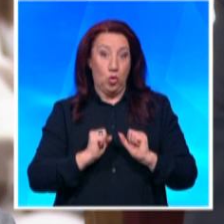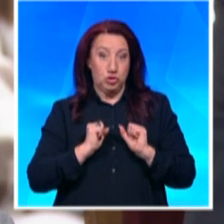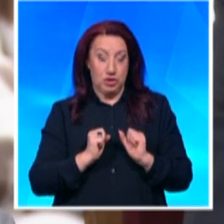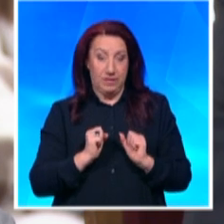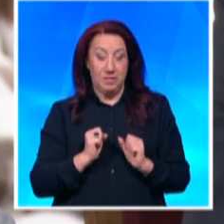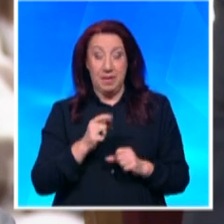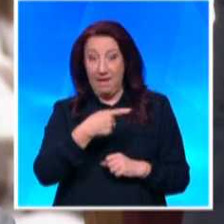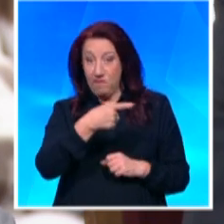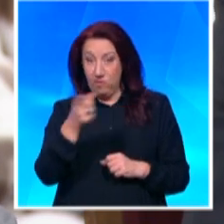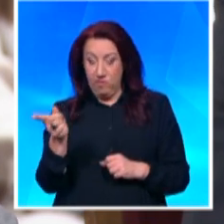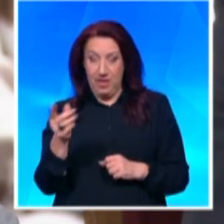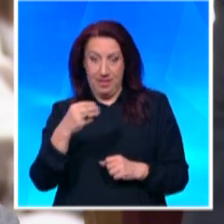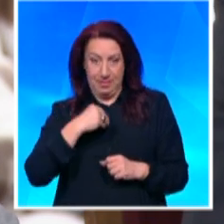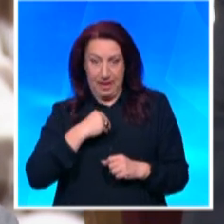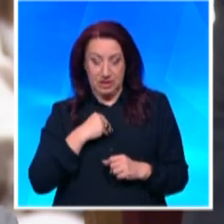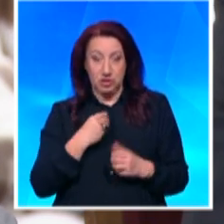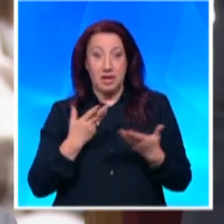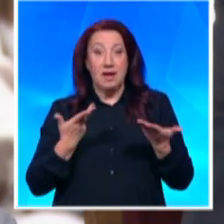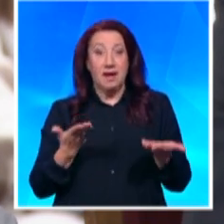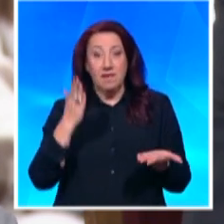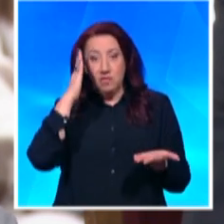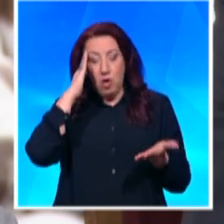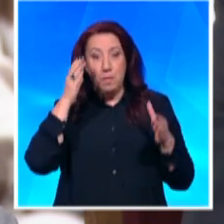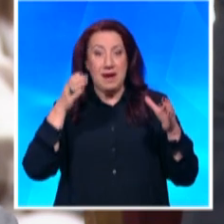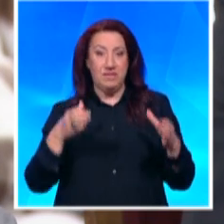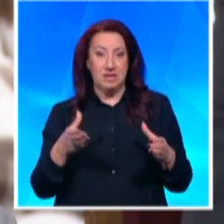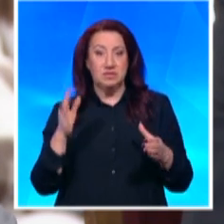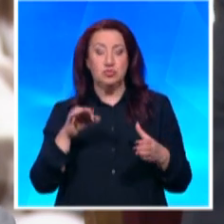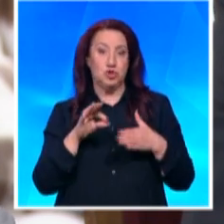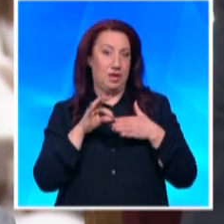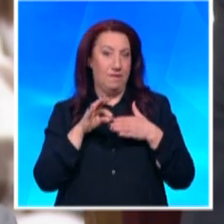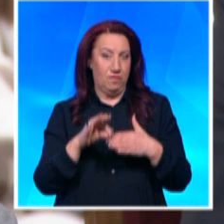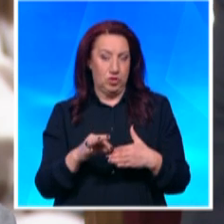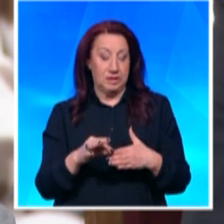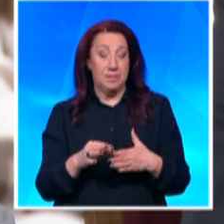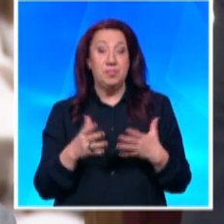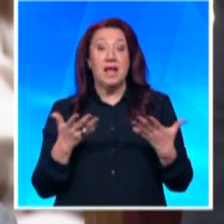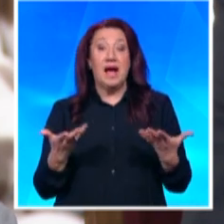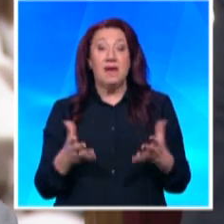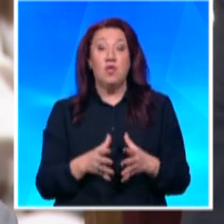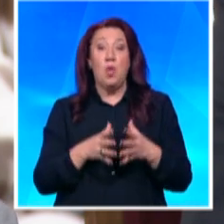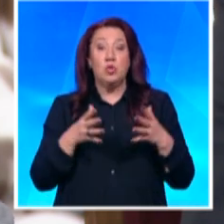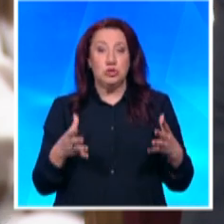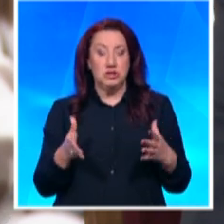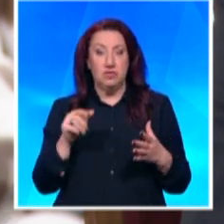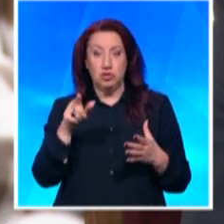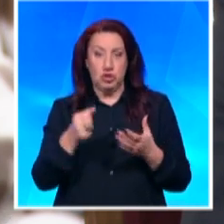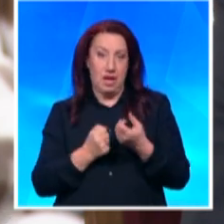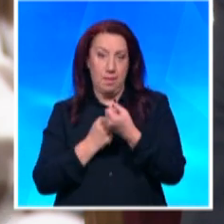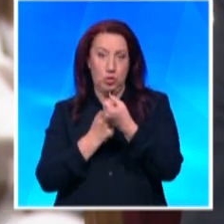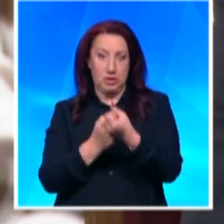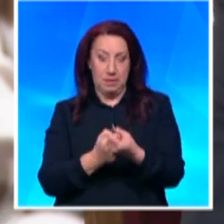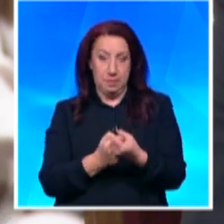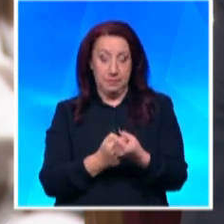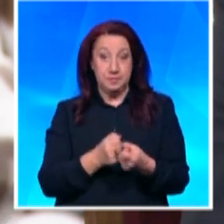кажете ясно какво правителство очаквате да оглавите, какво мнозинство очаквате да ви подкрепи.